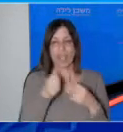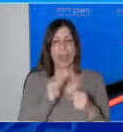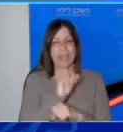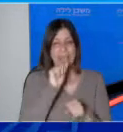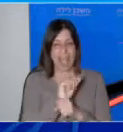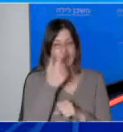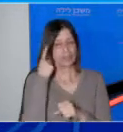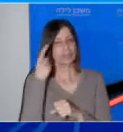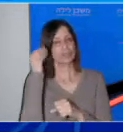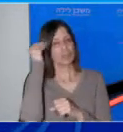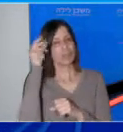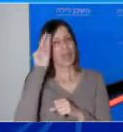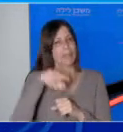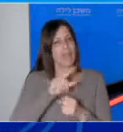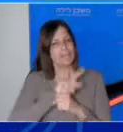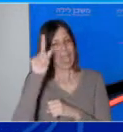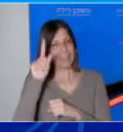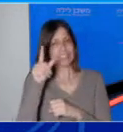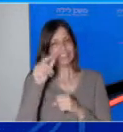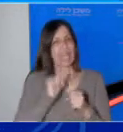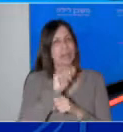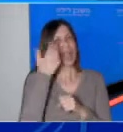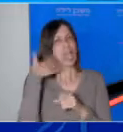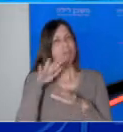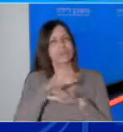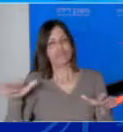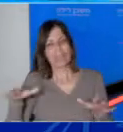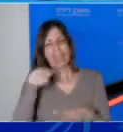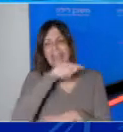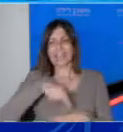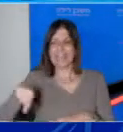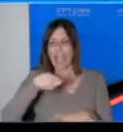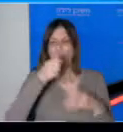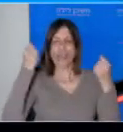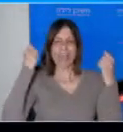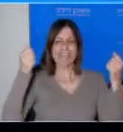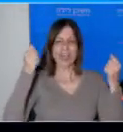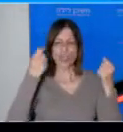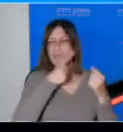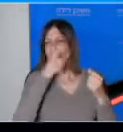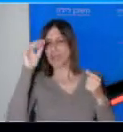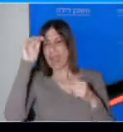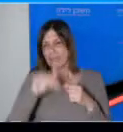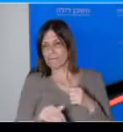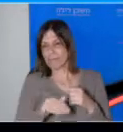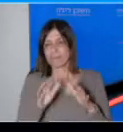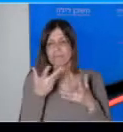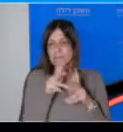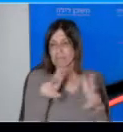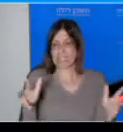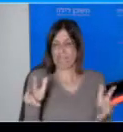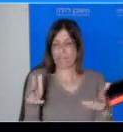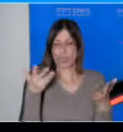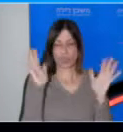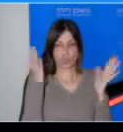אנחנו זוכרים, ב-2011, המחאה הייתה בשטח, בכיכרות, בסדרות, בהפגנות, של מאות אלפים אפילו. אם המצב כל